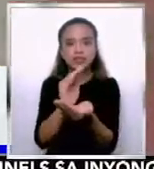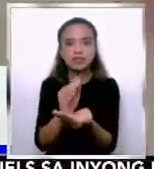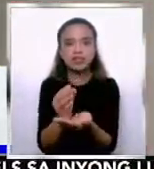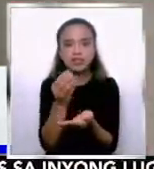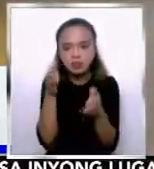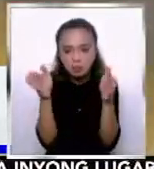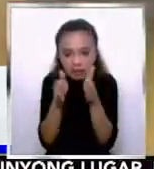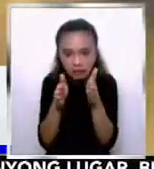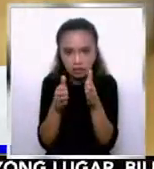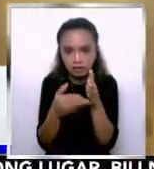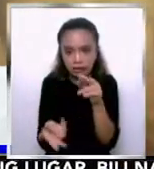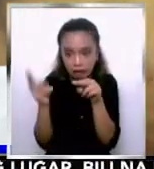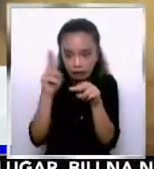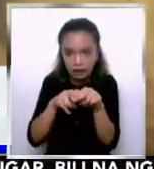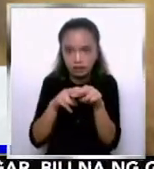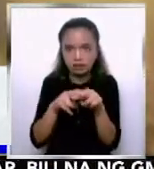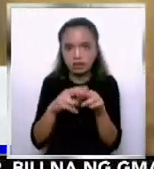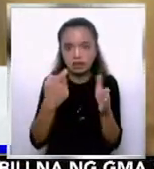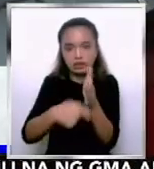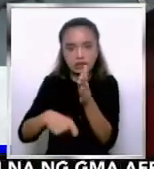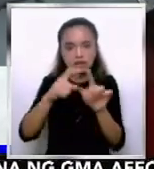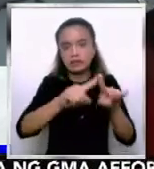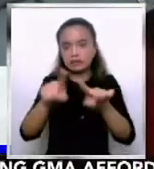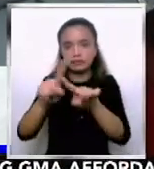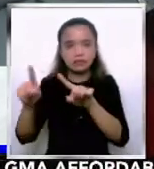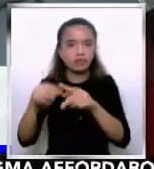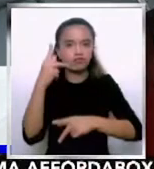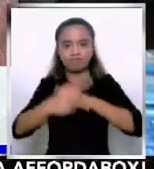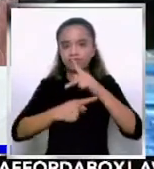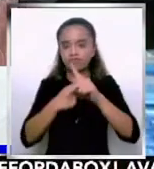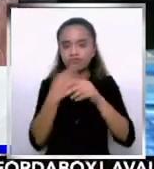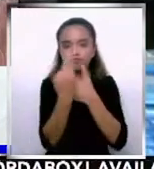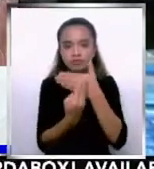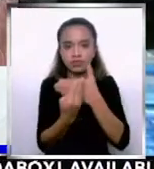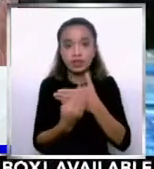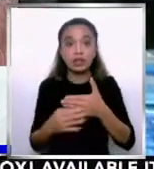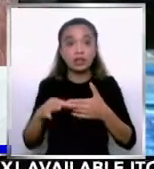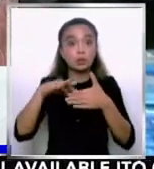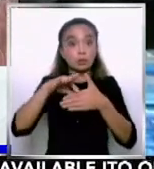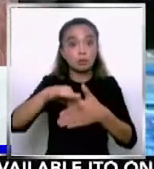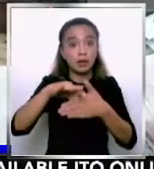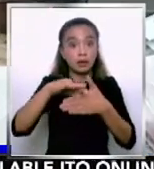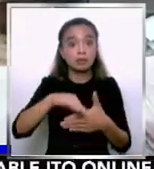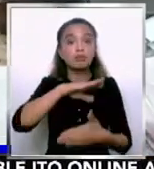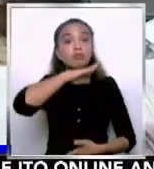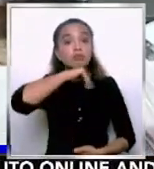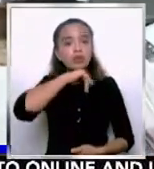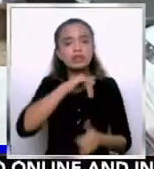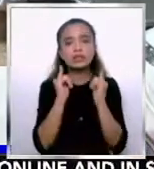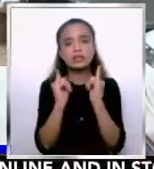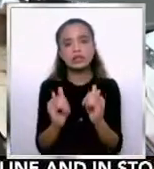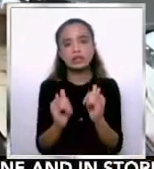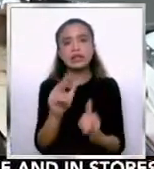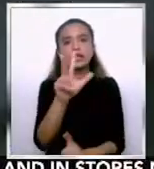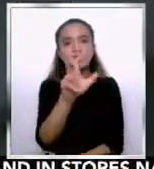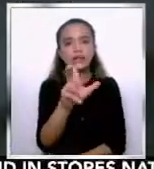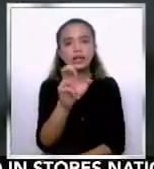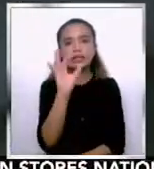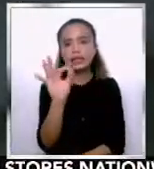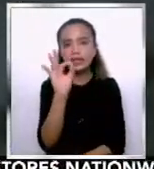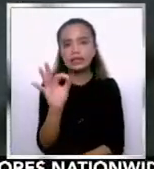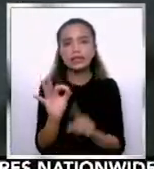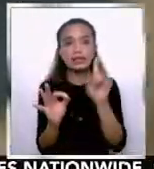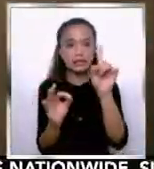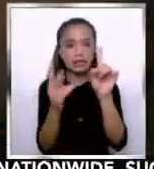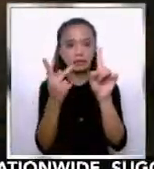ang presyo ng iba't ibang klase ng tinapay. Ang karne naman ng baboy nananatiling mataas sa 390 pesos kada kilo. Ang